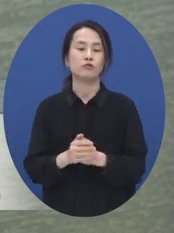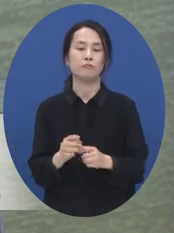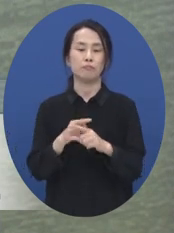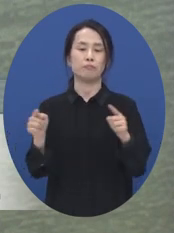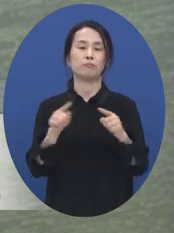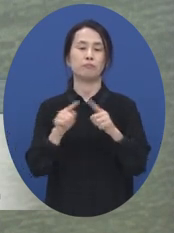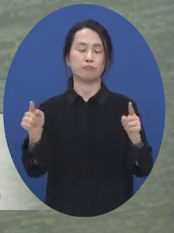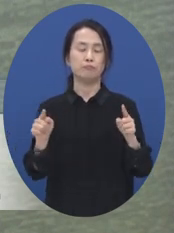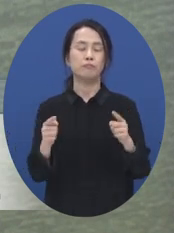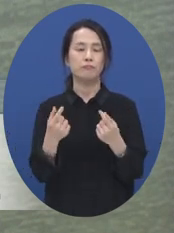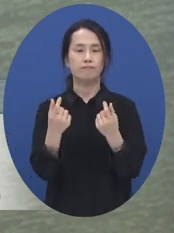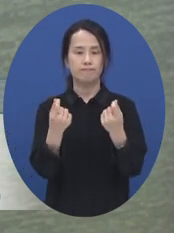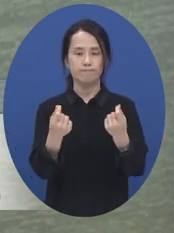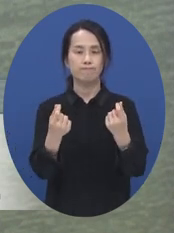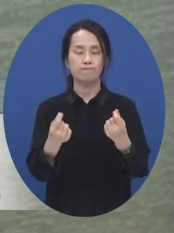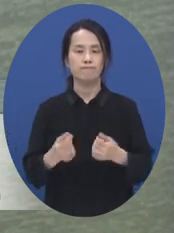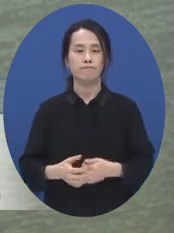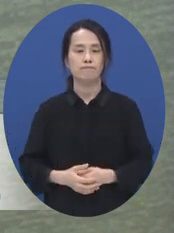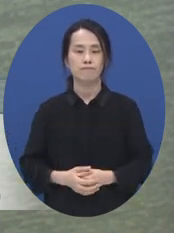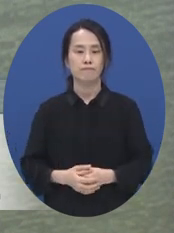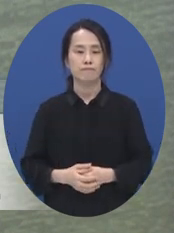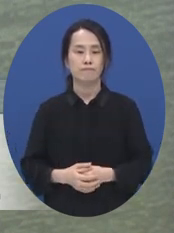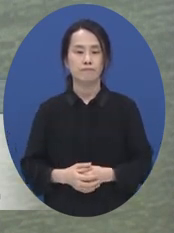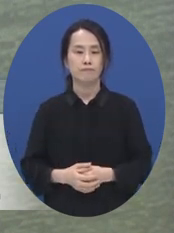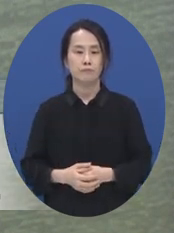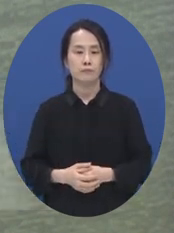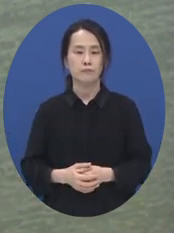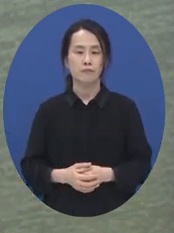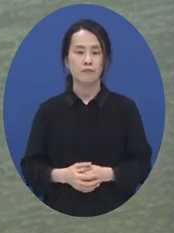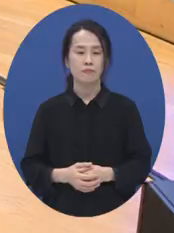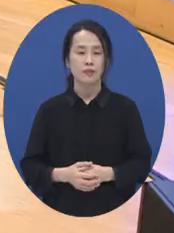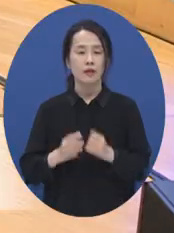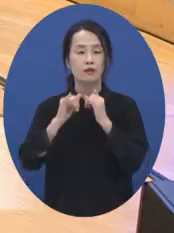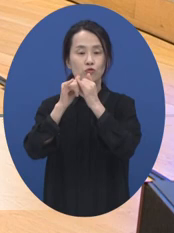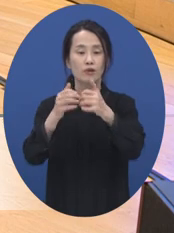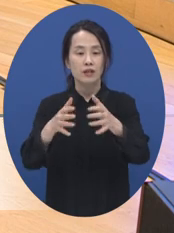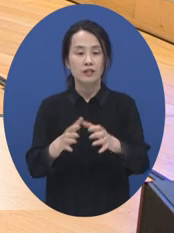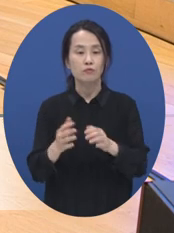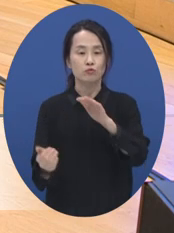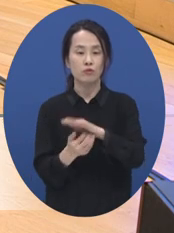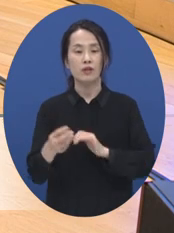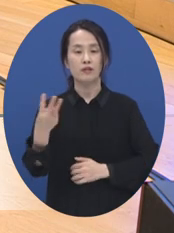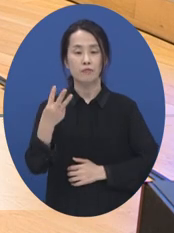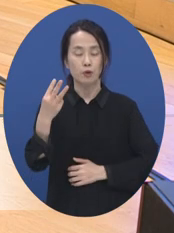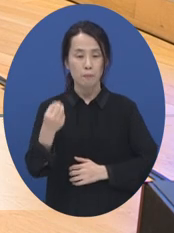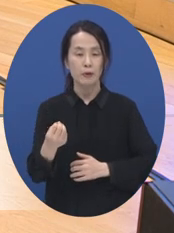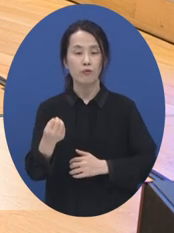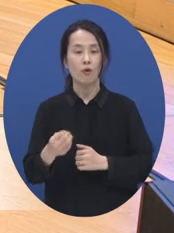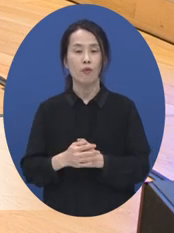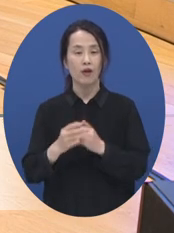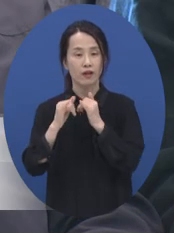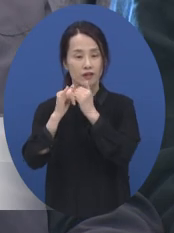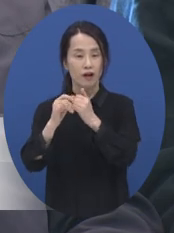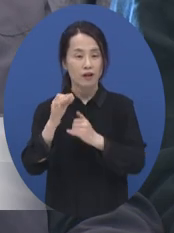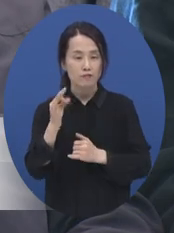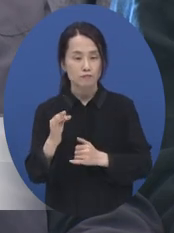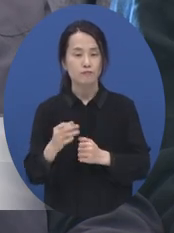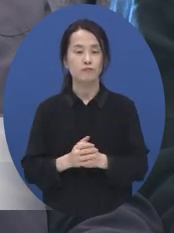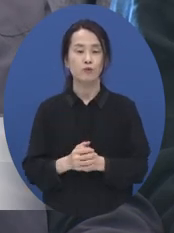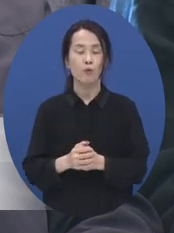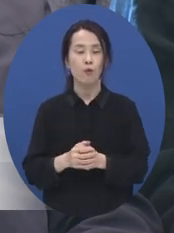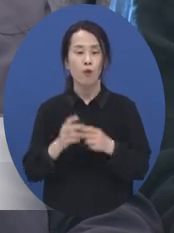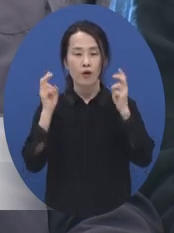수 있는가, 그런 점에 주안점을 두고 봤다고 보시면 되겠습니다. 수상한 팀은 최대 3천만 원 상금과